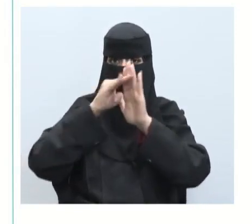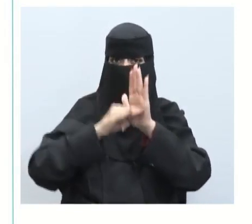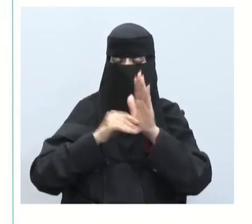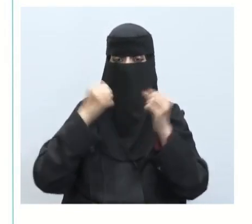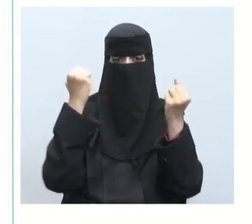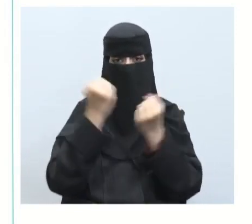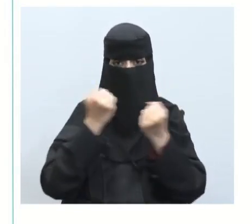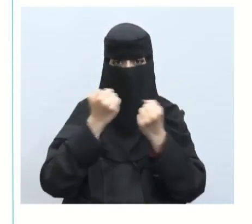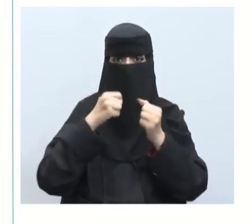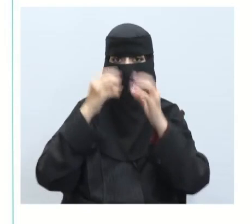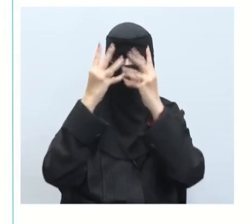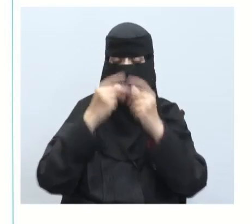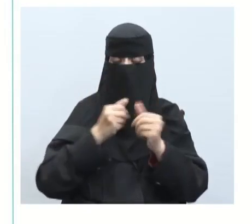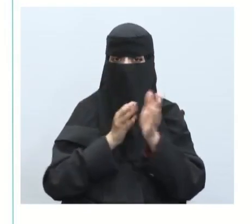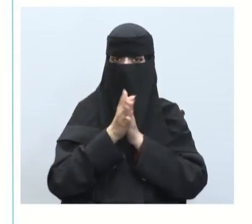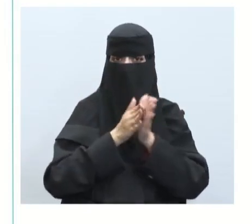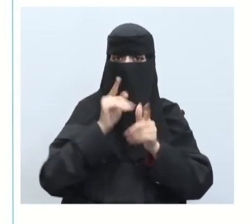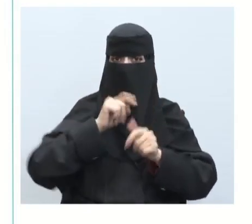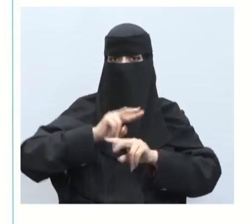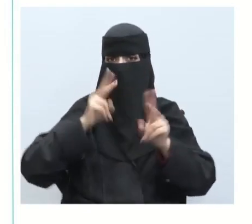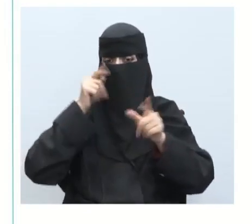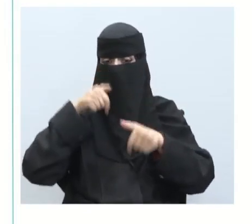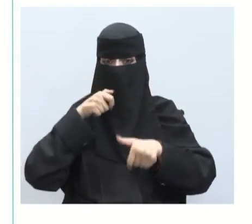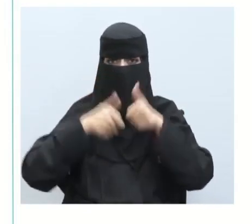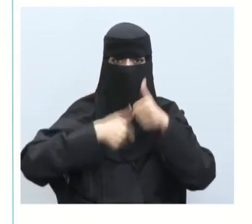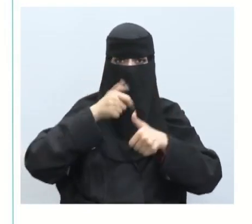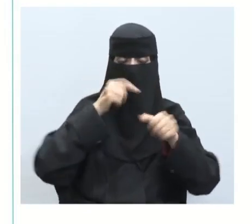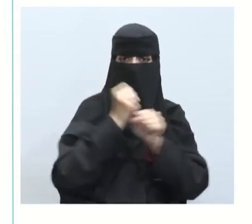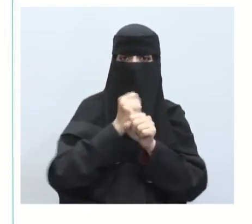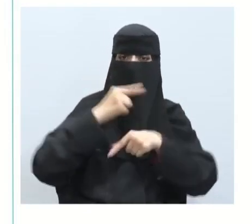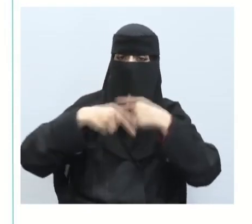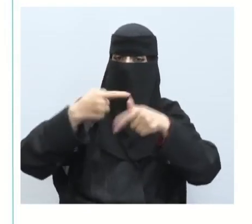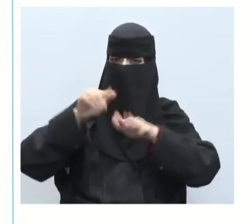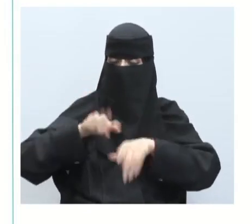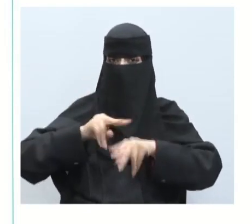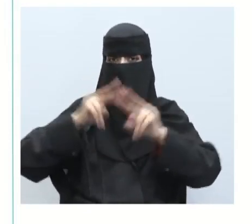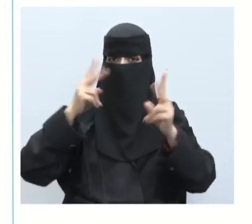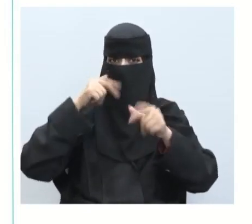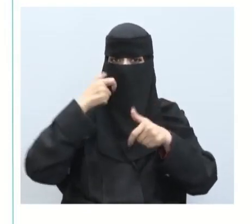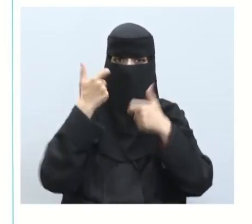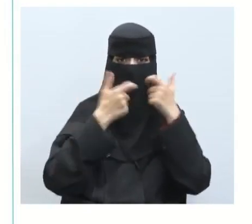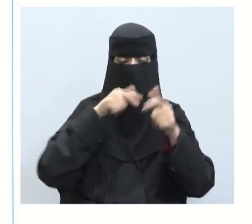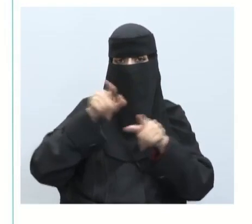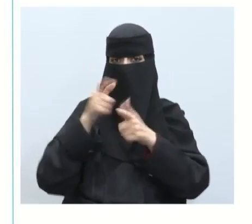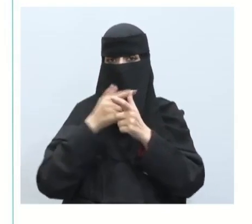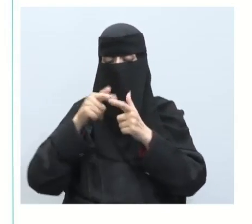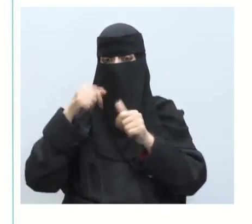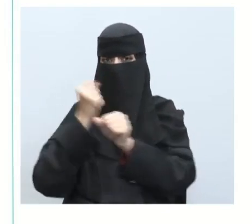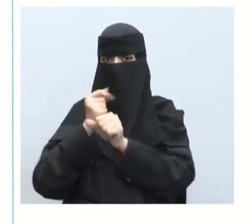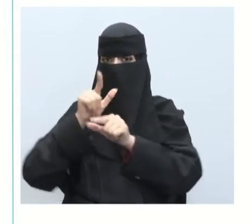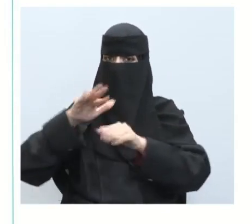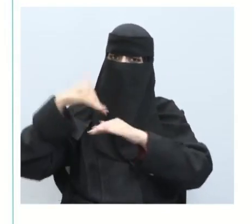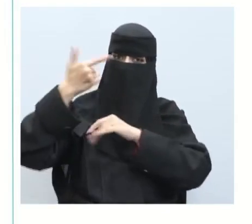التدريبيه المناسبه يهتم بحل اختلاف في وجت النظر في العمل عاده قد يكون هنك اختلاف في وجهات النظر ما بين العاملين